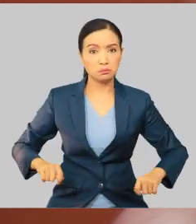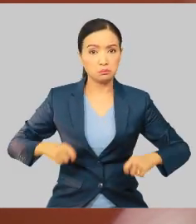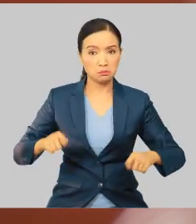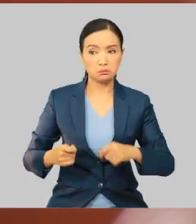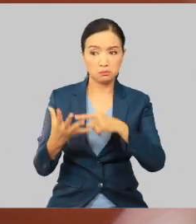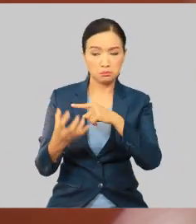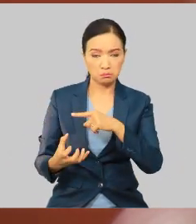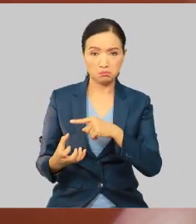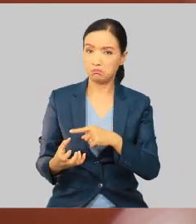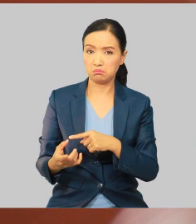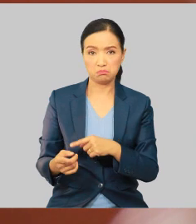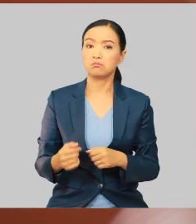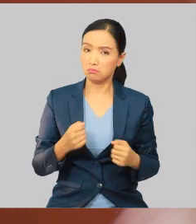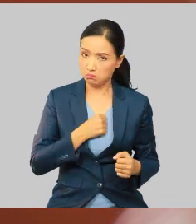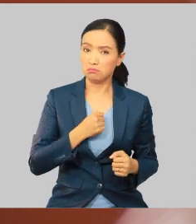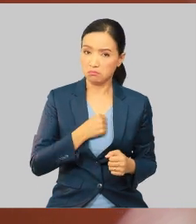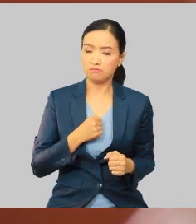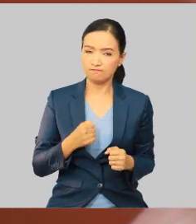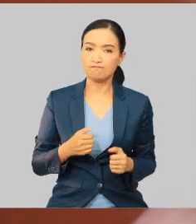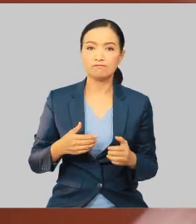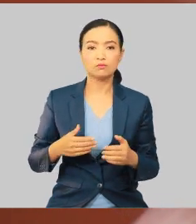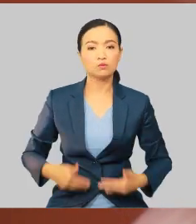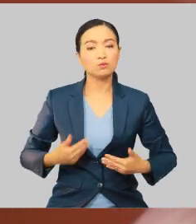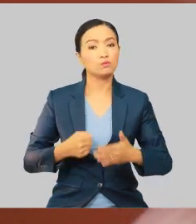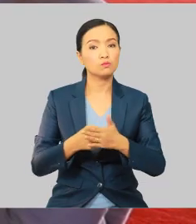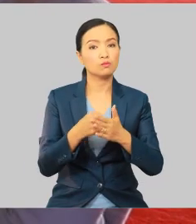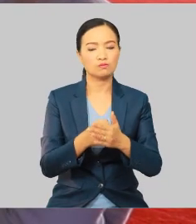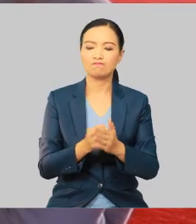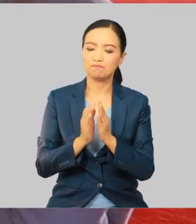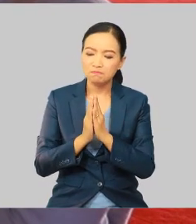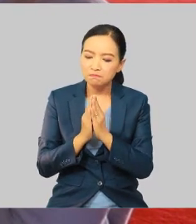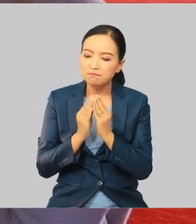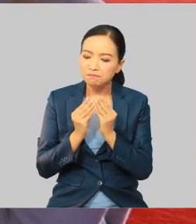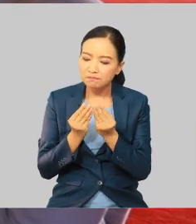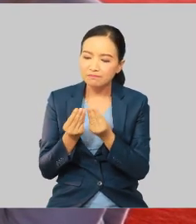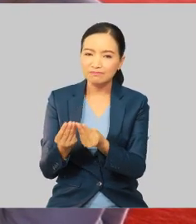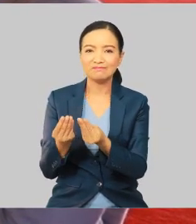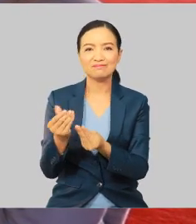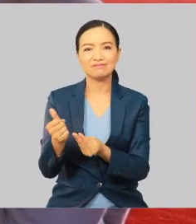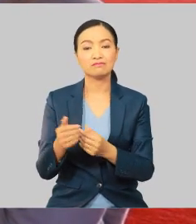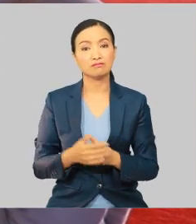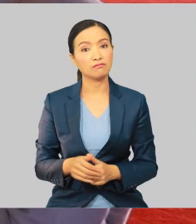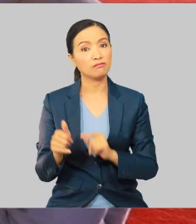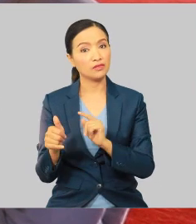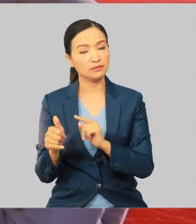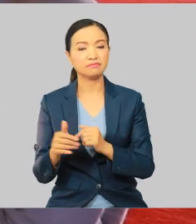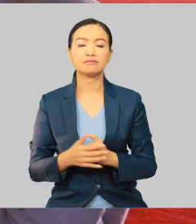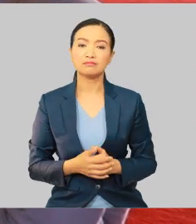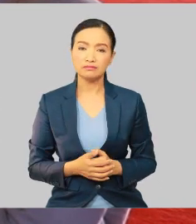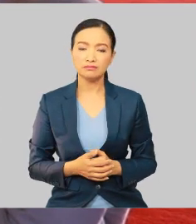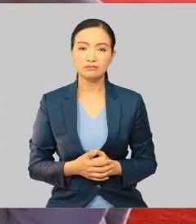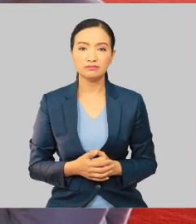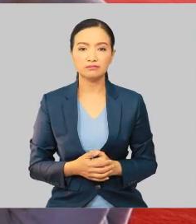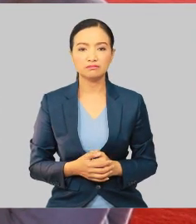บูรณ์เขายังอดทนบากบั่นมานะสู้ชีวิตก็น่าอนุโมทนาอย่างยิ่งเลยที่น้องเขา